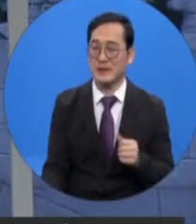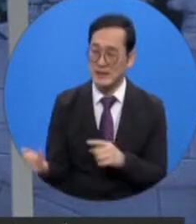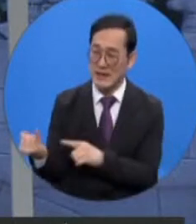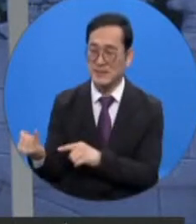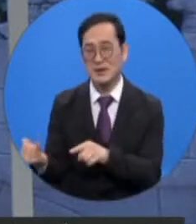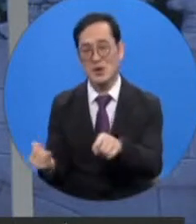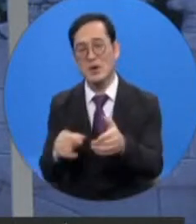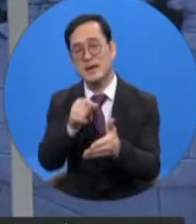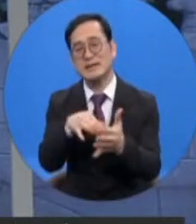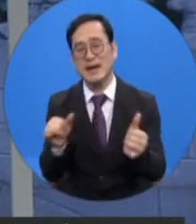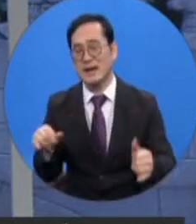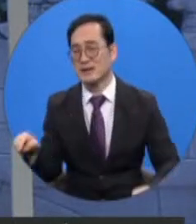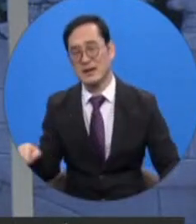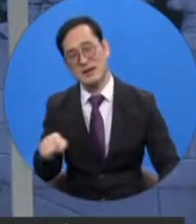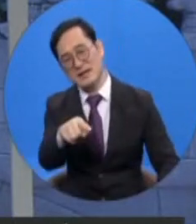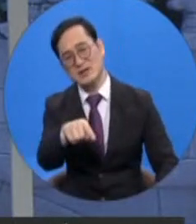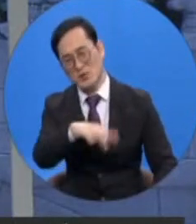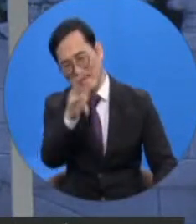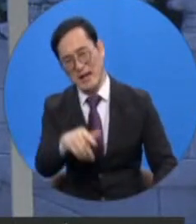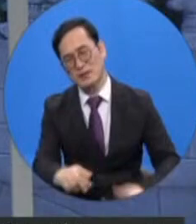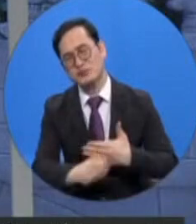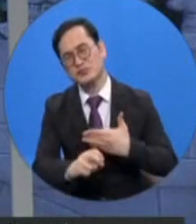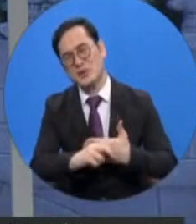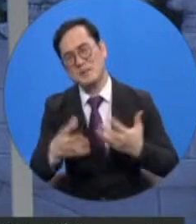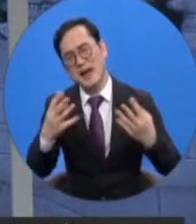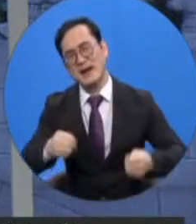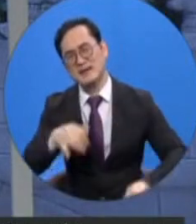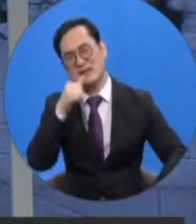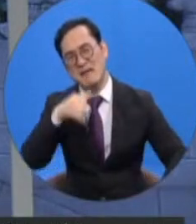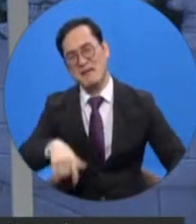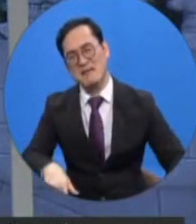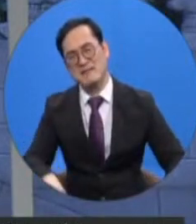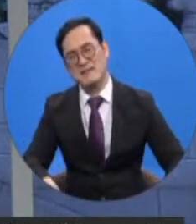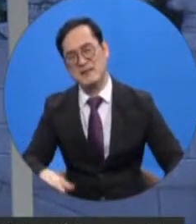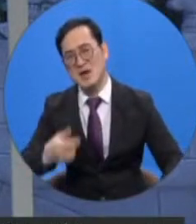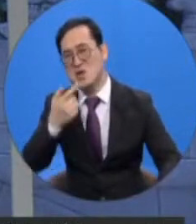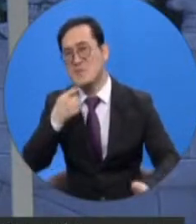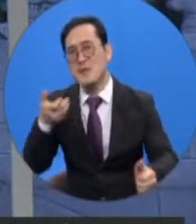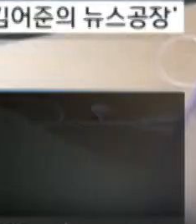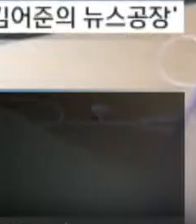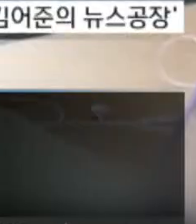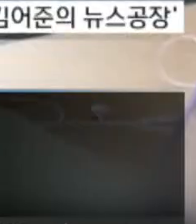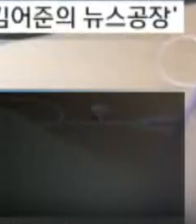했는데 야당 국민의힘에서는 강력히 반발했습니다. 그런 말 한 적이 없다라는 거죠.